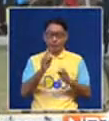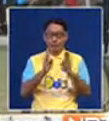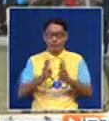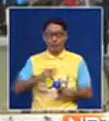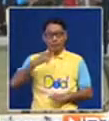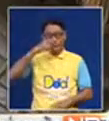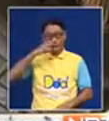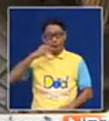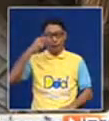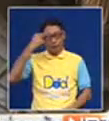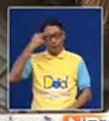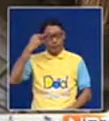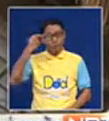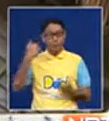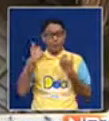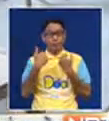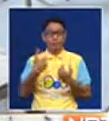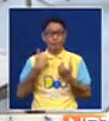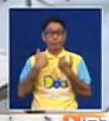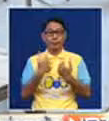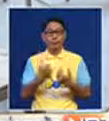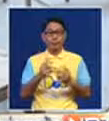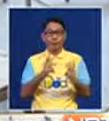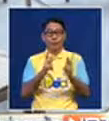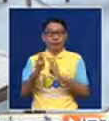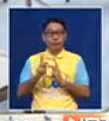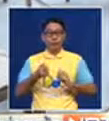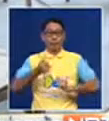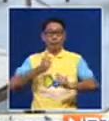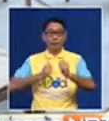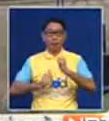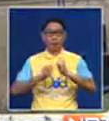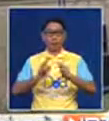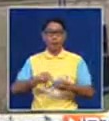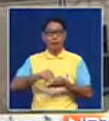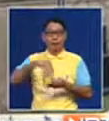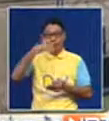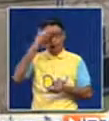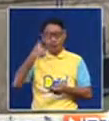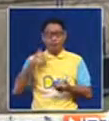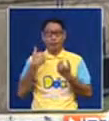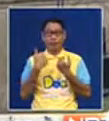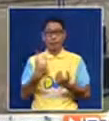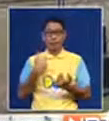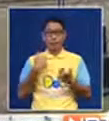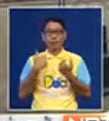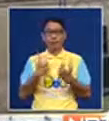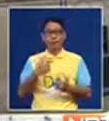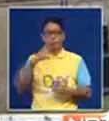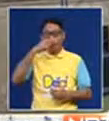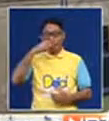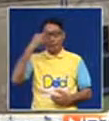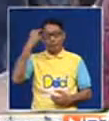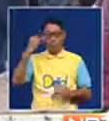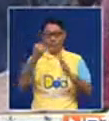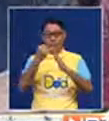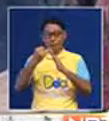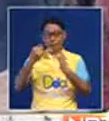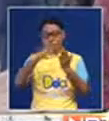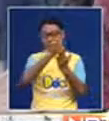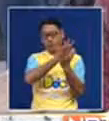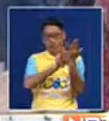พิธีเปิดพิพิธภัณฑ์ไทยดำนาป่าหนาดมีกิจกรรมการแสดงของน้องๆนักเรียนการแสดงของชาวไทยดำจากจังหวัดต่างๆทุกภูมิภาค